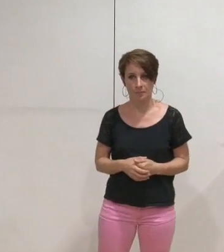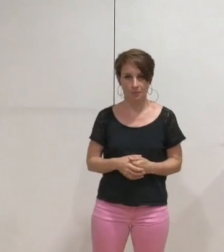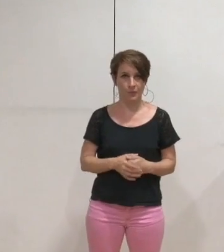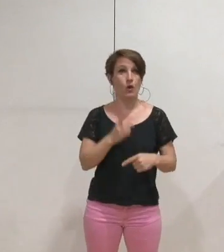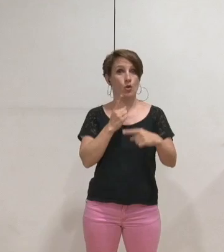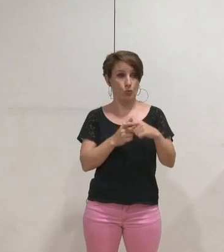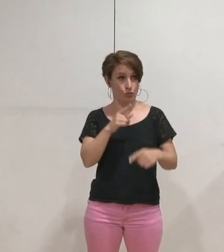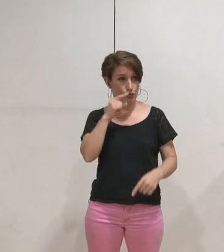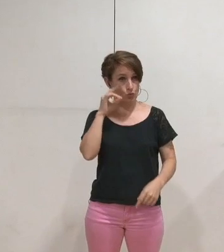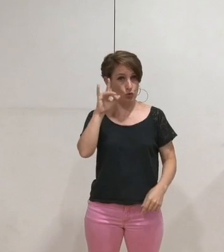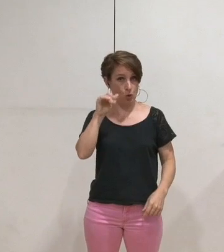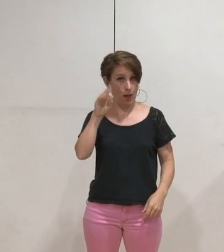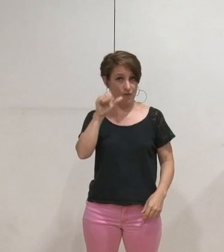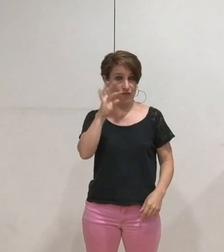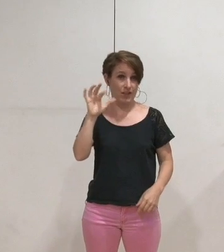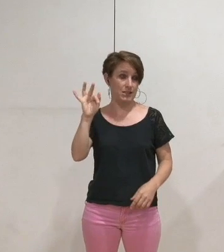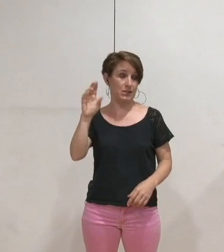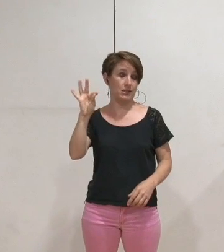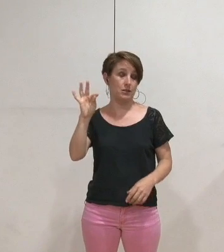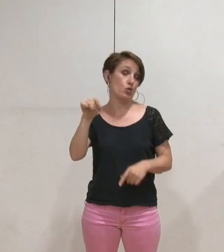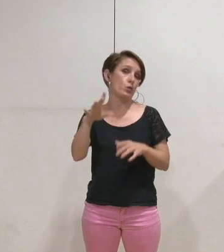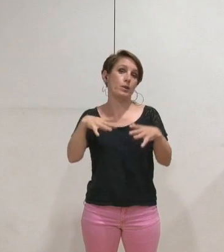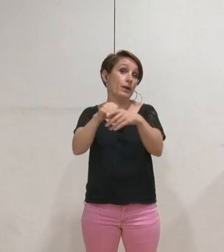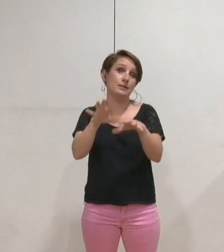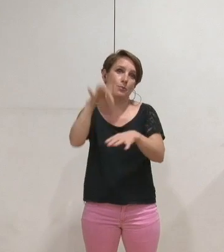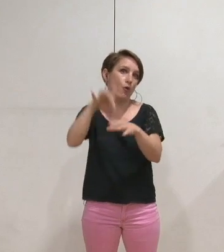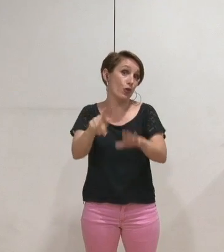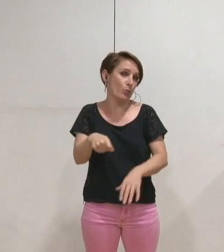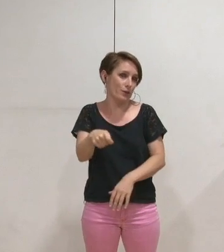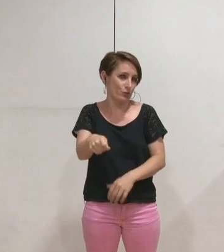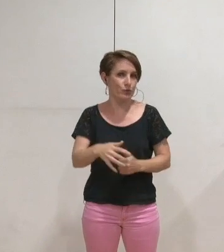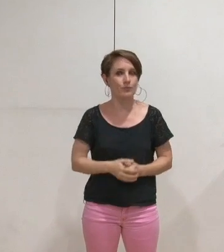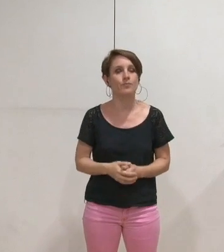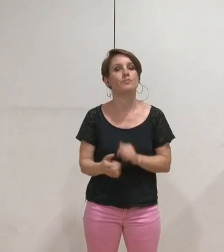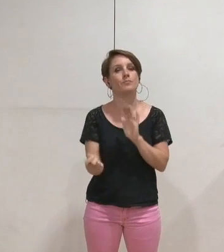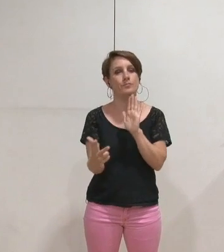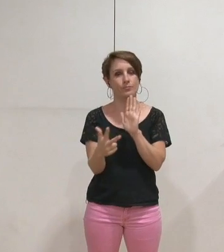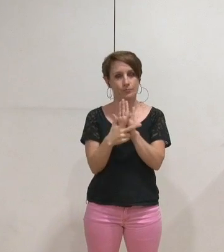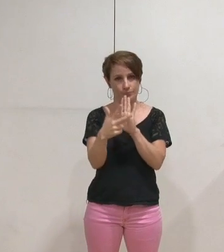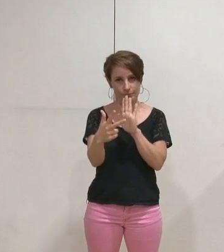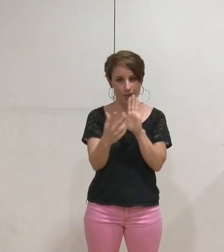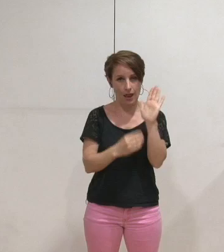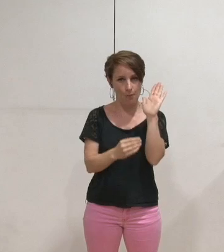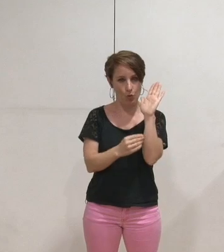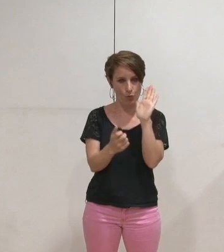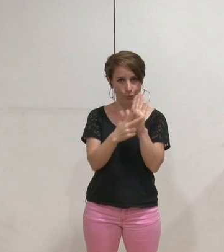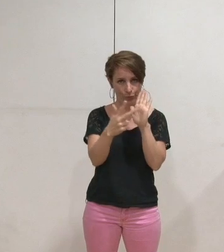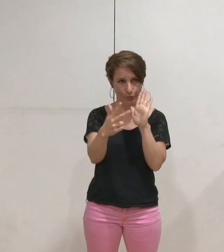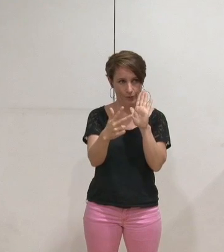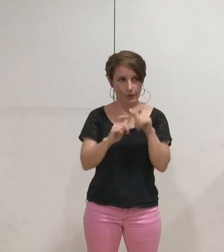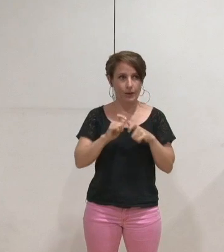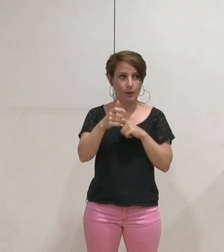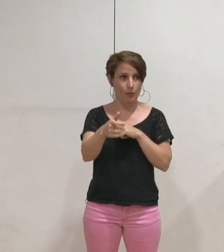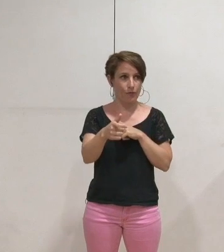Monsieur apfast signale qu'il ne prend pas part au vote évidemment l'amendement est donc adopté et en ce qui concerne